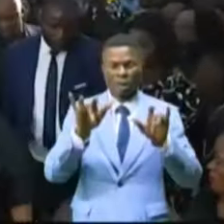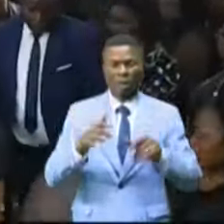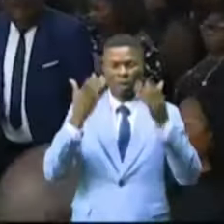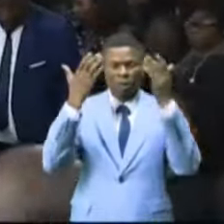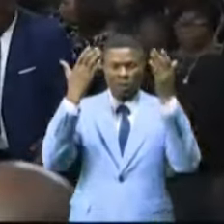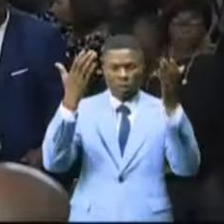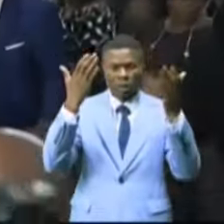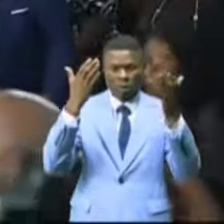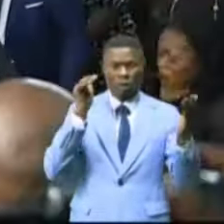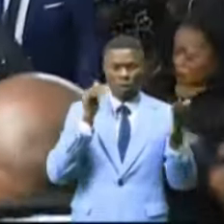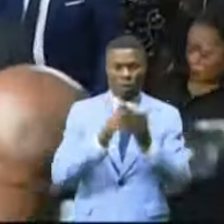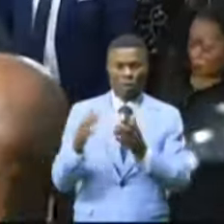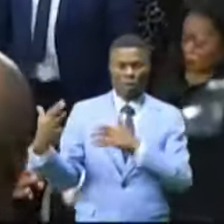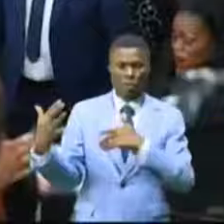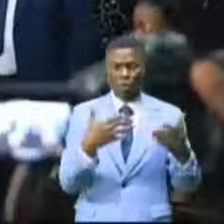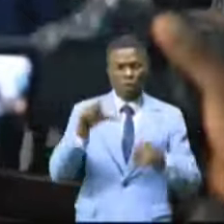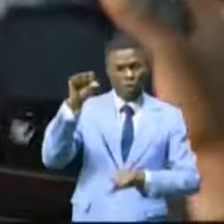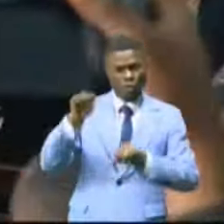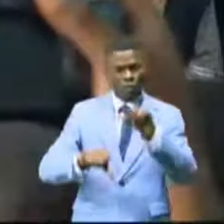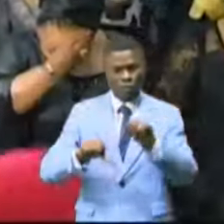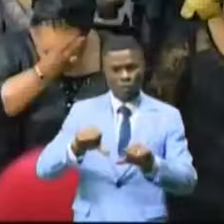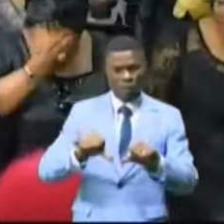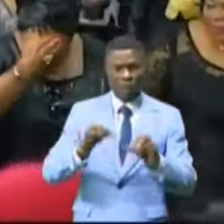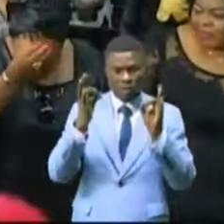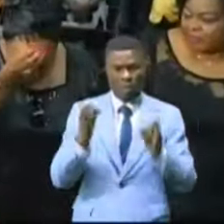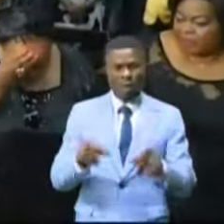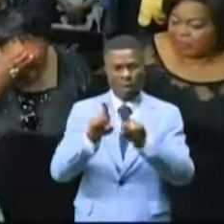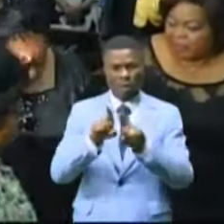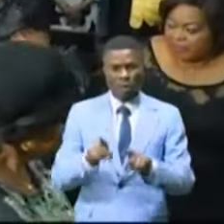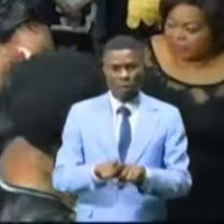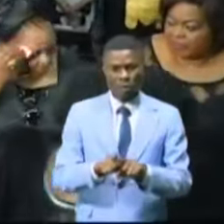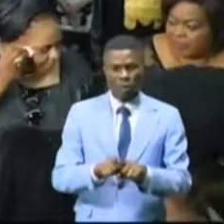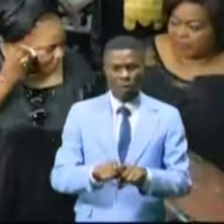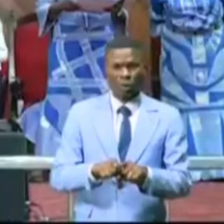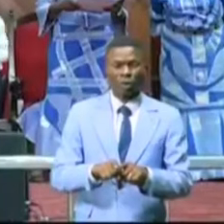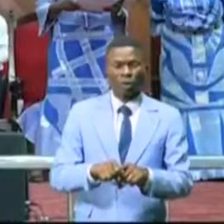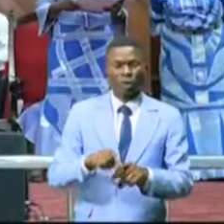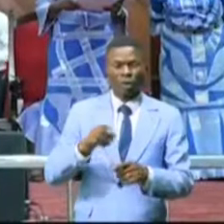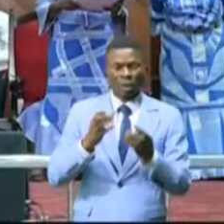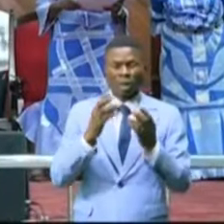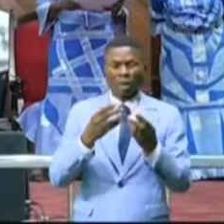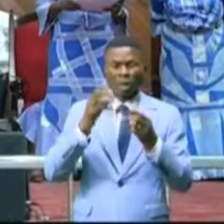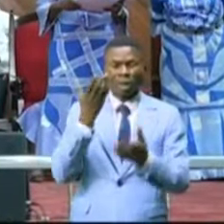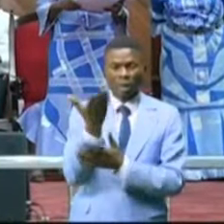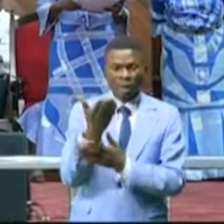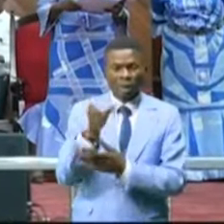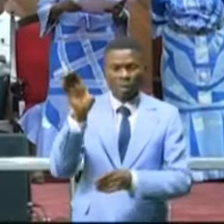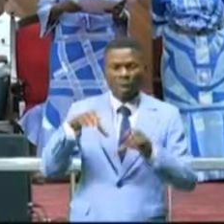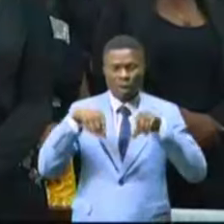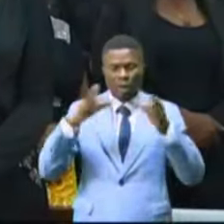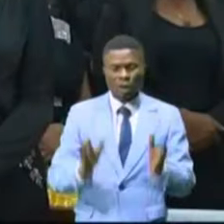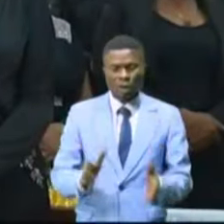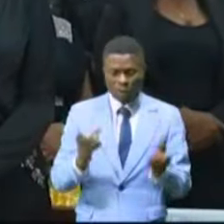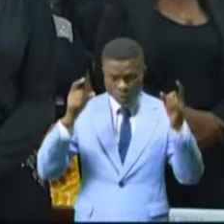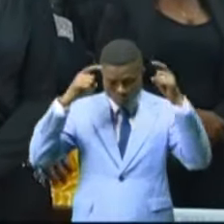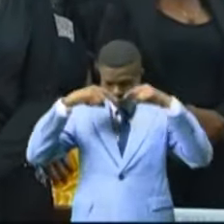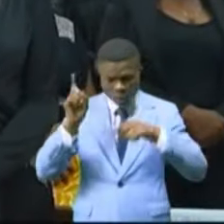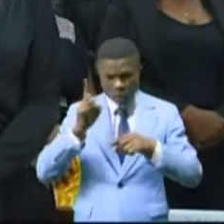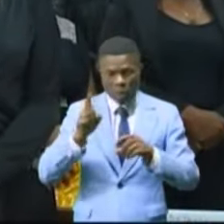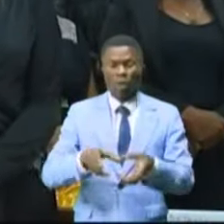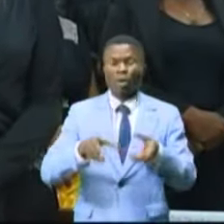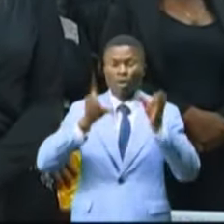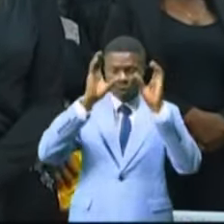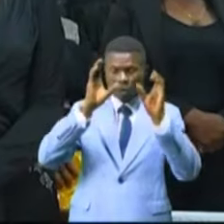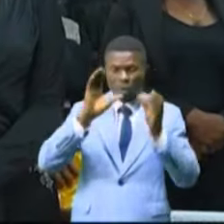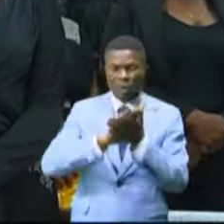dieux face à cette guerre injuste, mais également un éveil de conscience de tous les Congolais qui doivent se mobiliser comme un seul